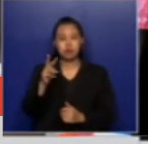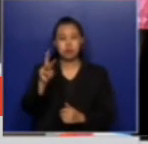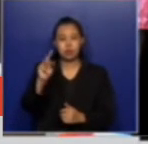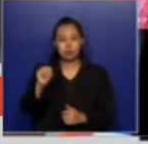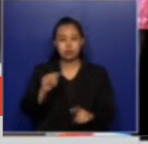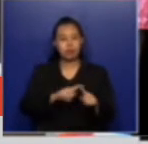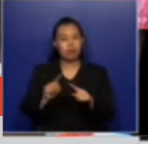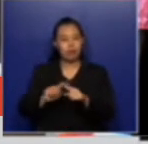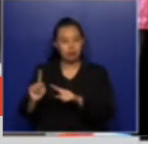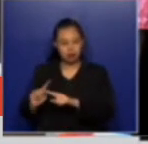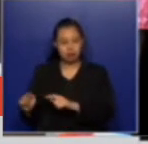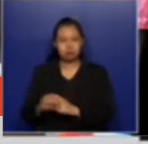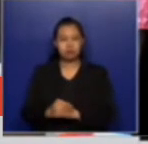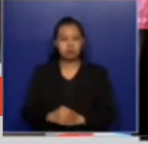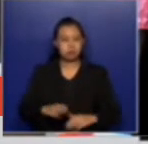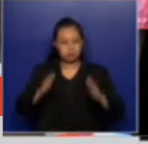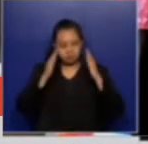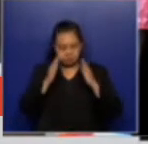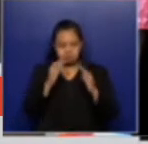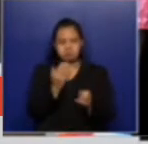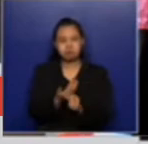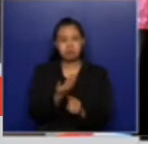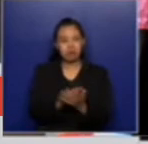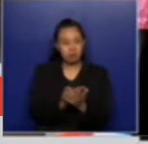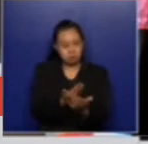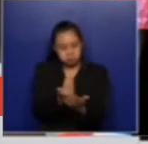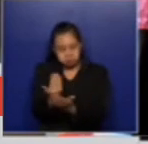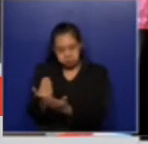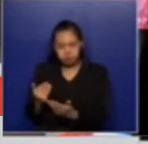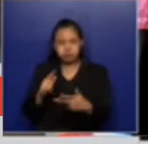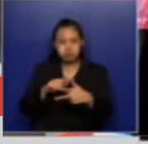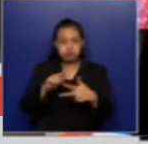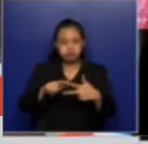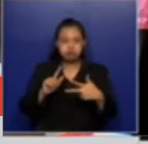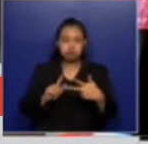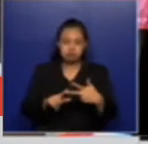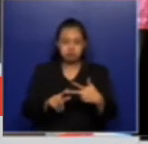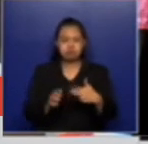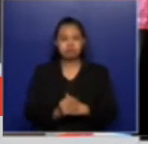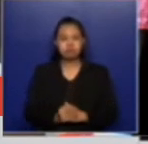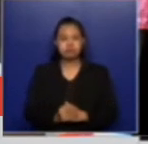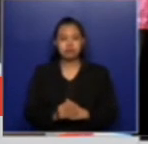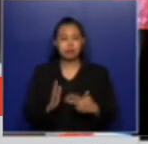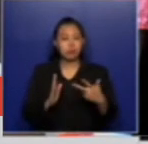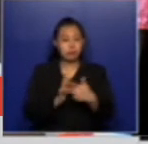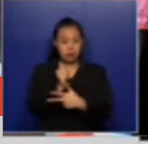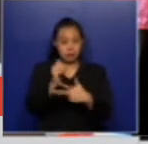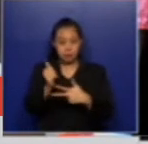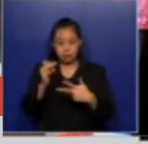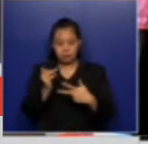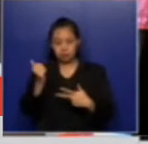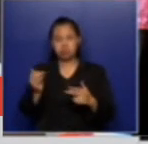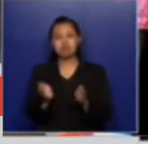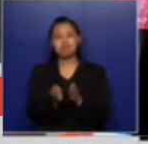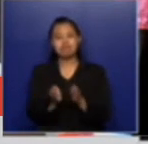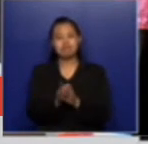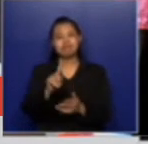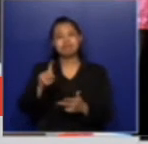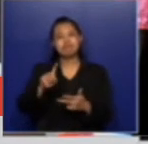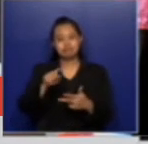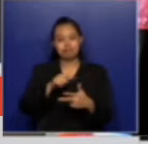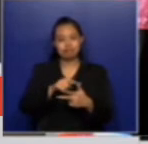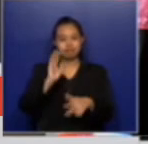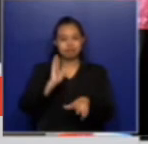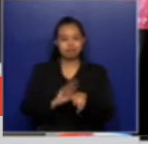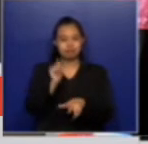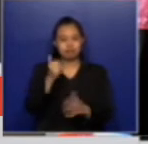นในการจัดเก็บภาษีถ้า3ข้อนี้ท่านบอกว่าผ่านหมดก็ได้ร้อย 1. ความสาม